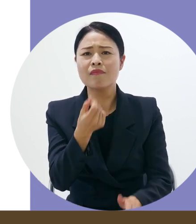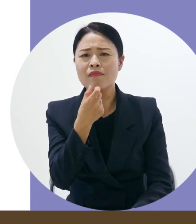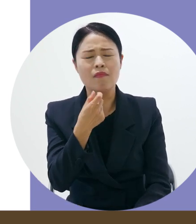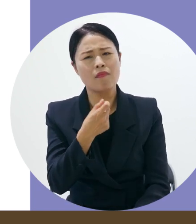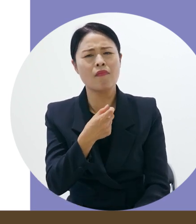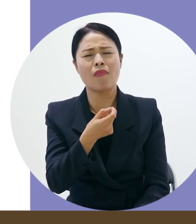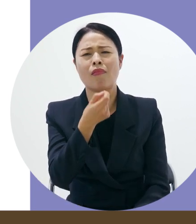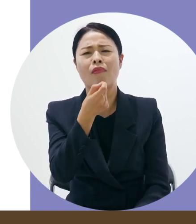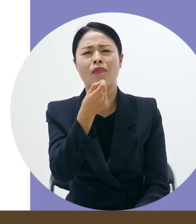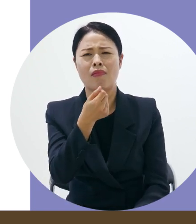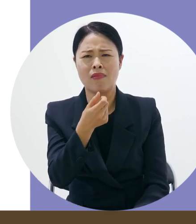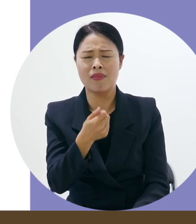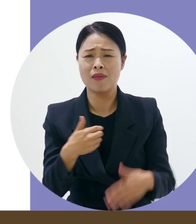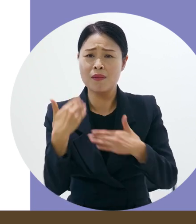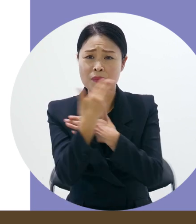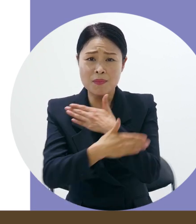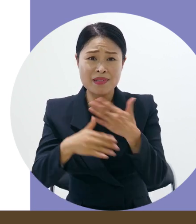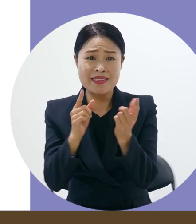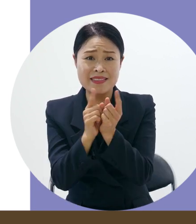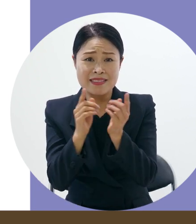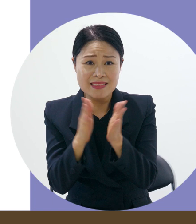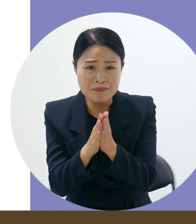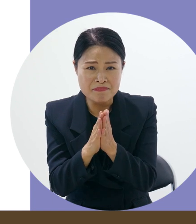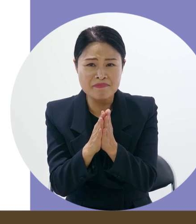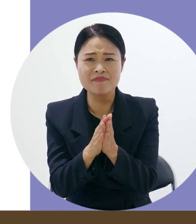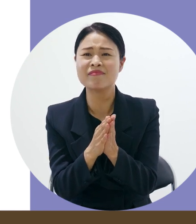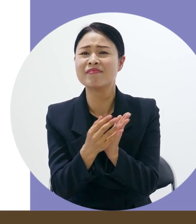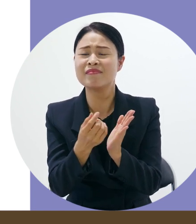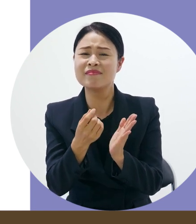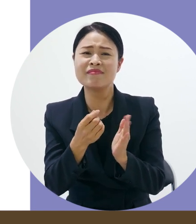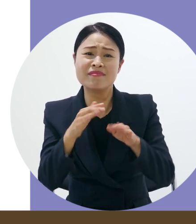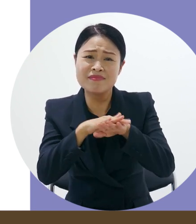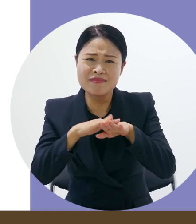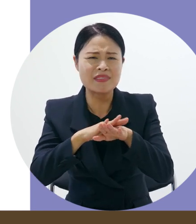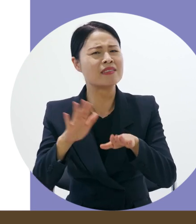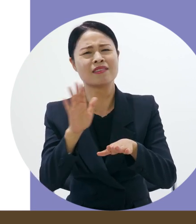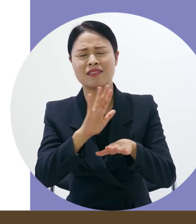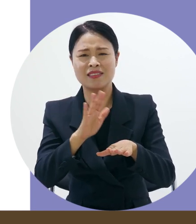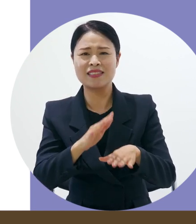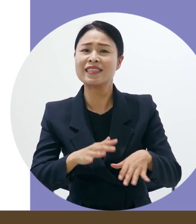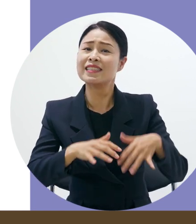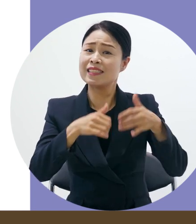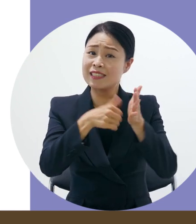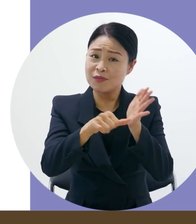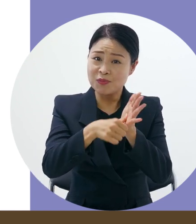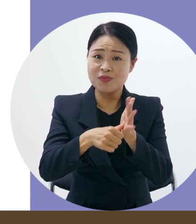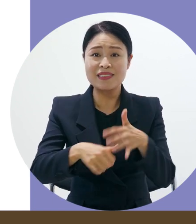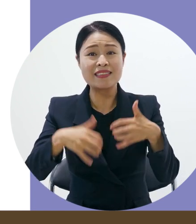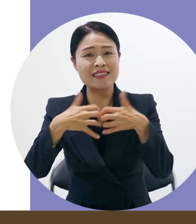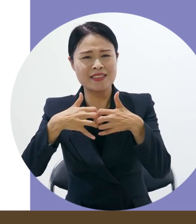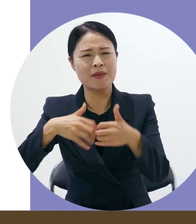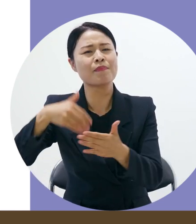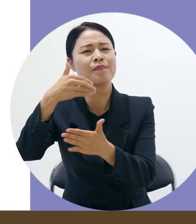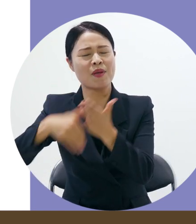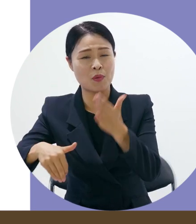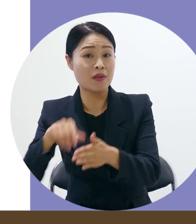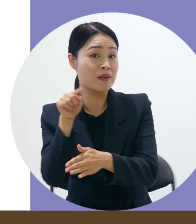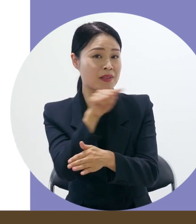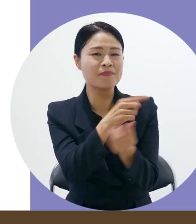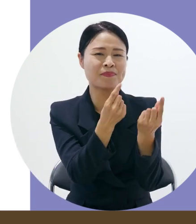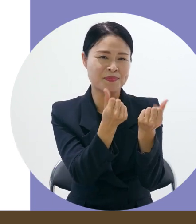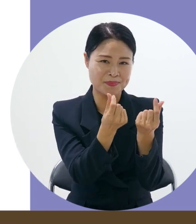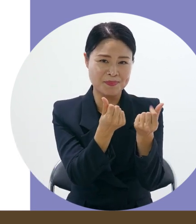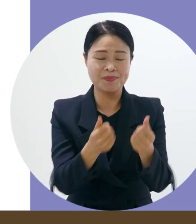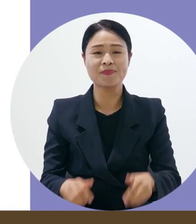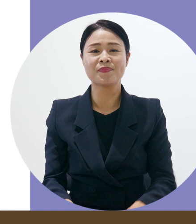작용이 약하거나 인체에 직접 작용하지 아니하며 기구 또는 기계가 아닌 것과 이와 유사한